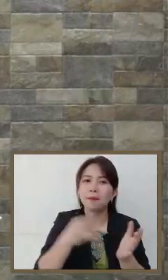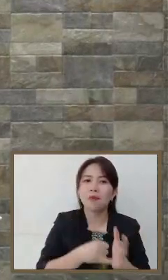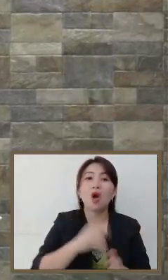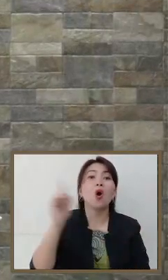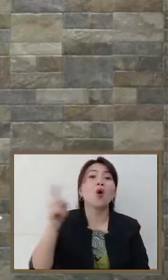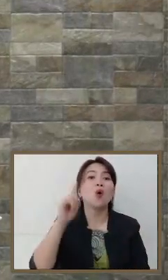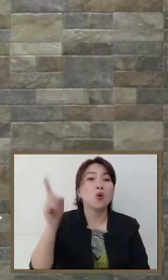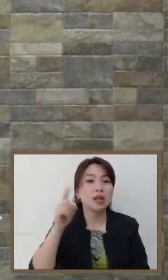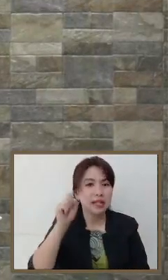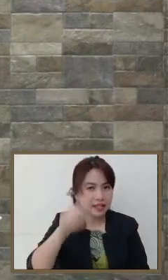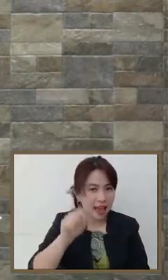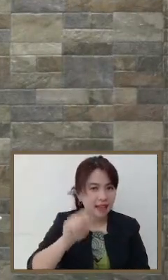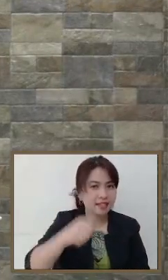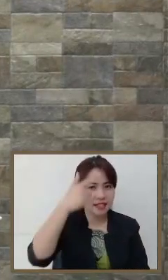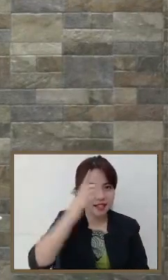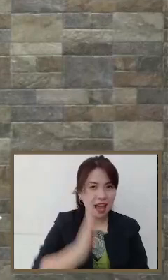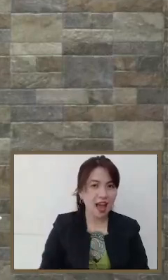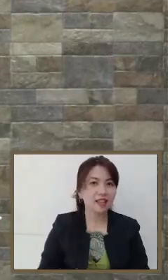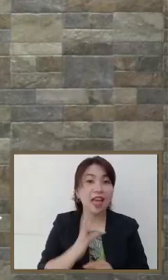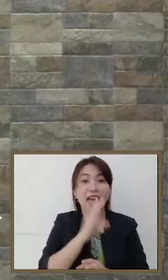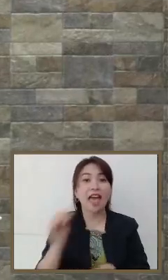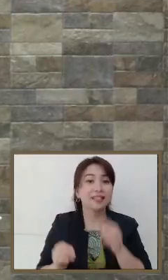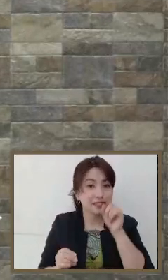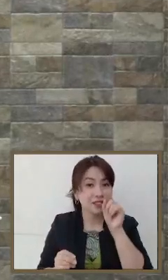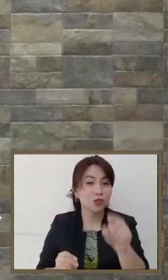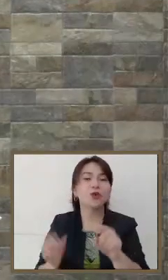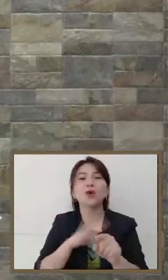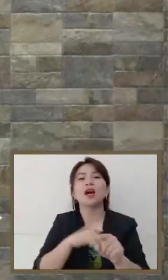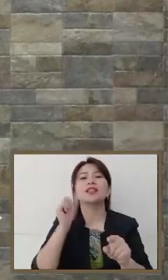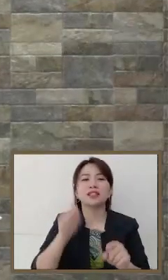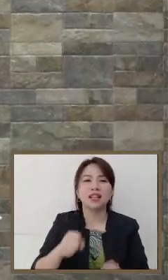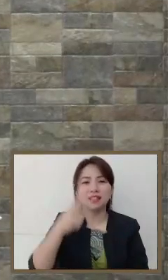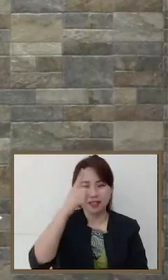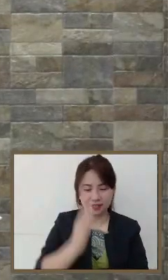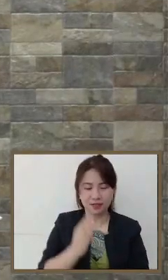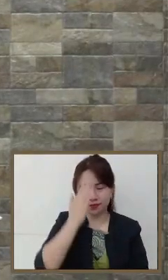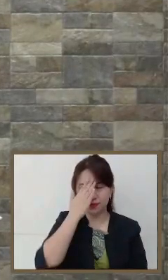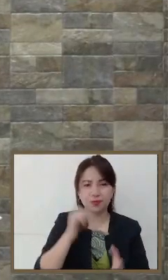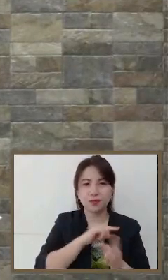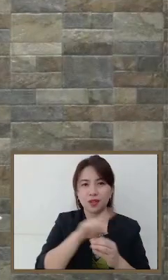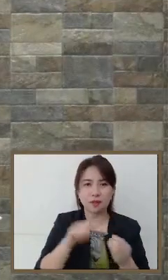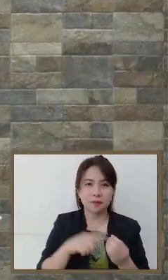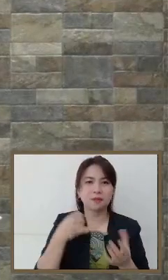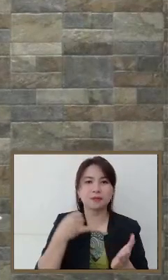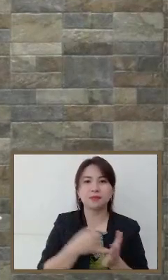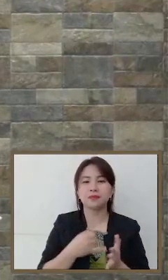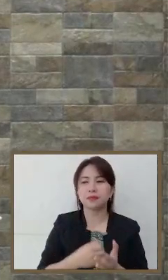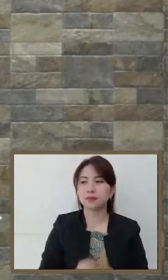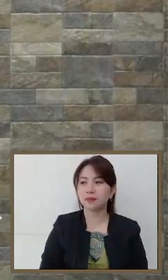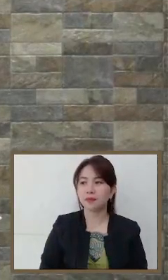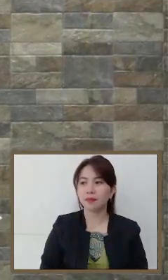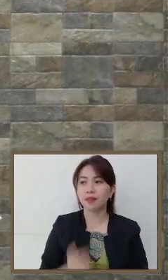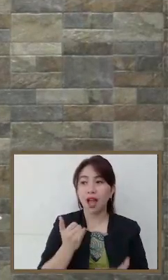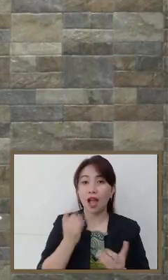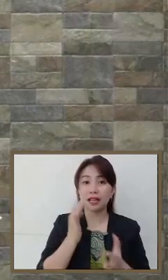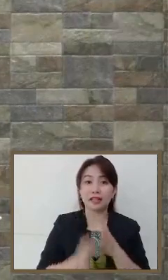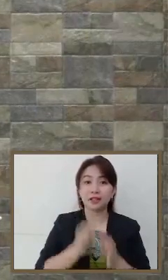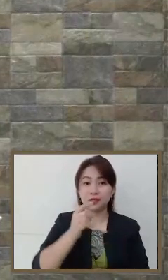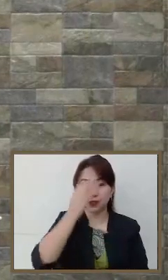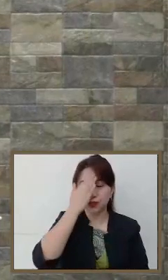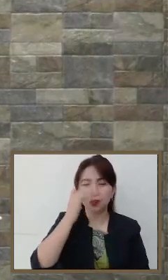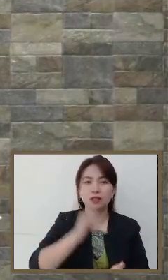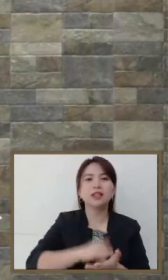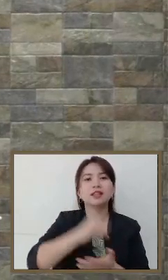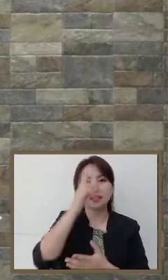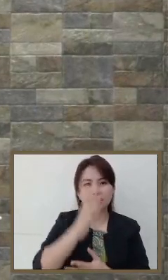nakakaalam niyan kundi ikaw at naniniwala kong alam din yan ng Diyos at kung alam mo na ang Diyos